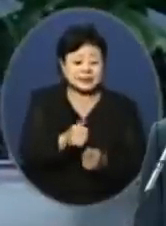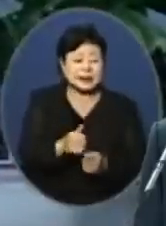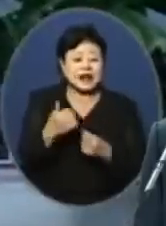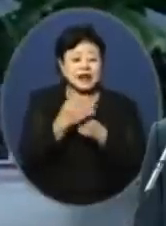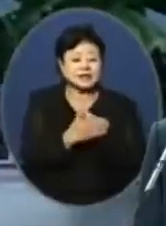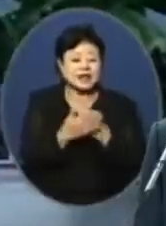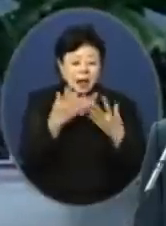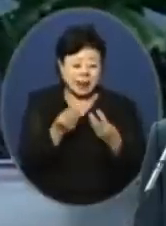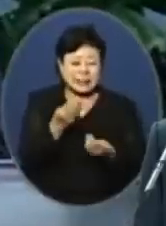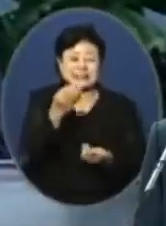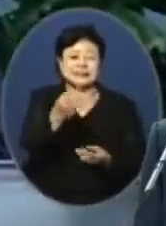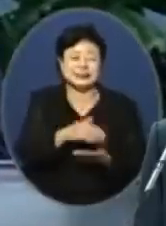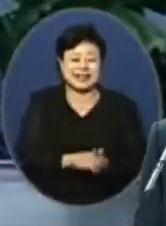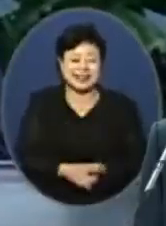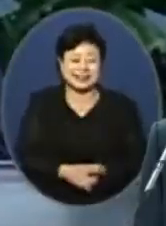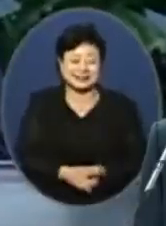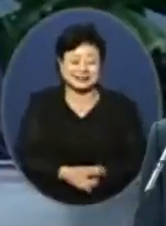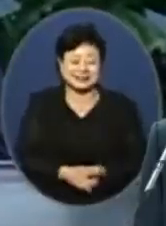은혜가 많습니다.